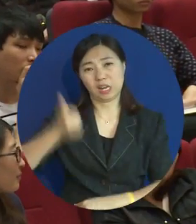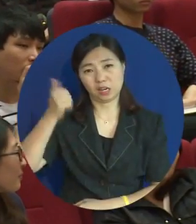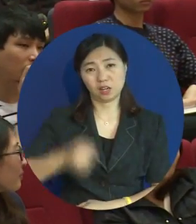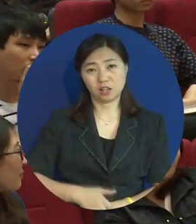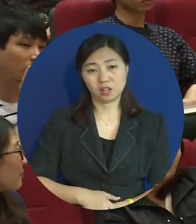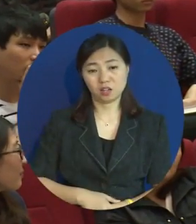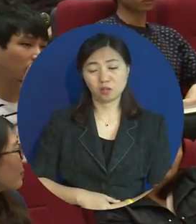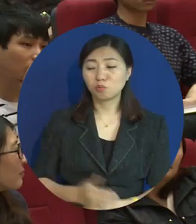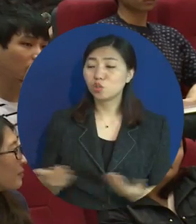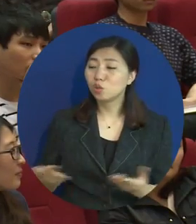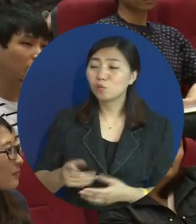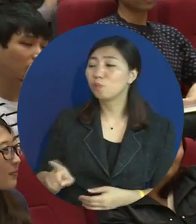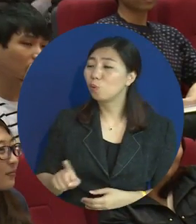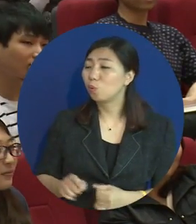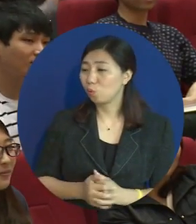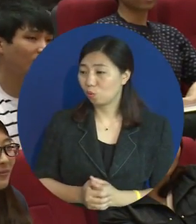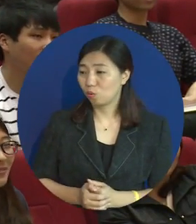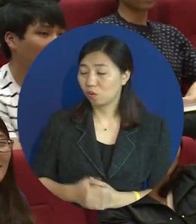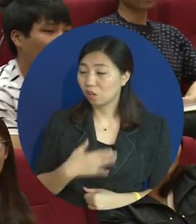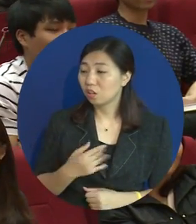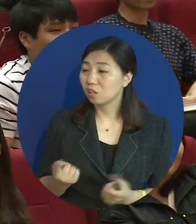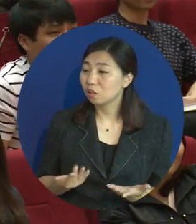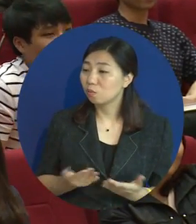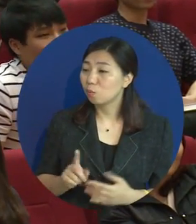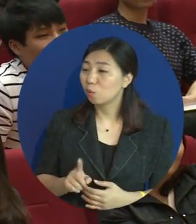그러면 어떤 일을 해야 될까요?